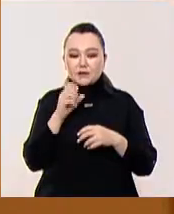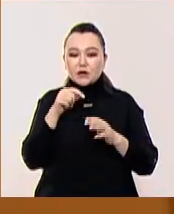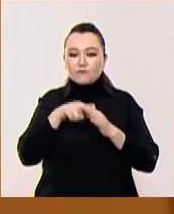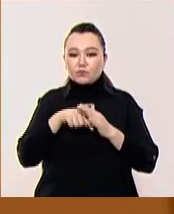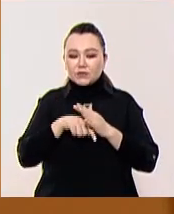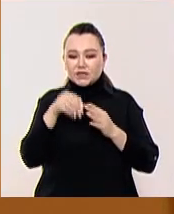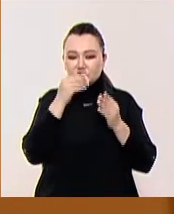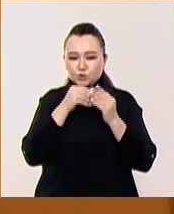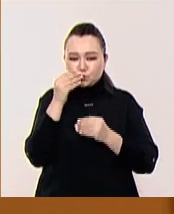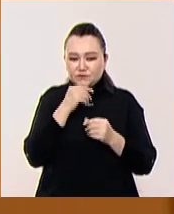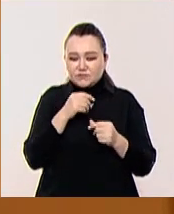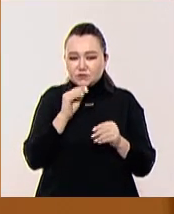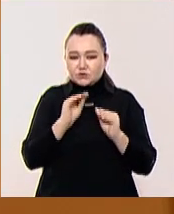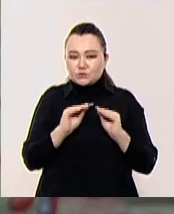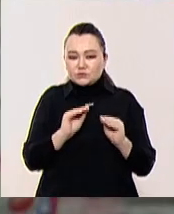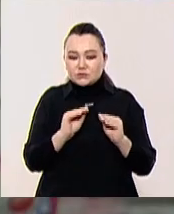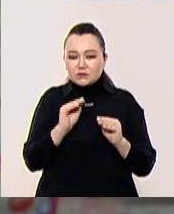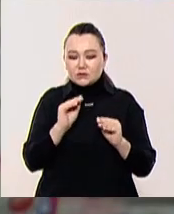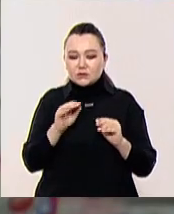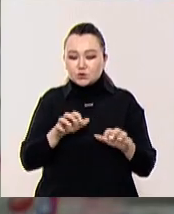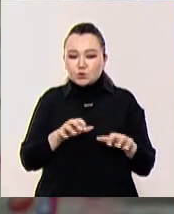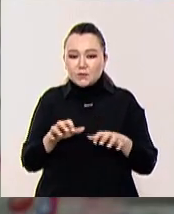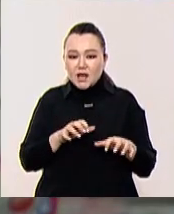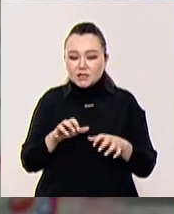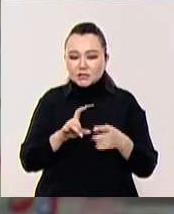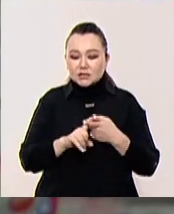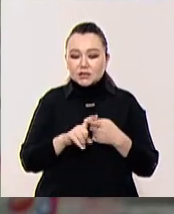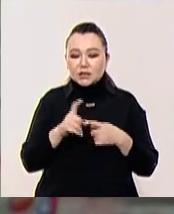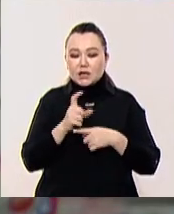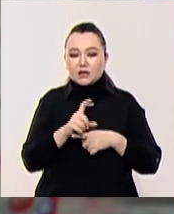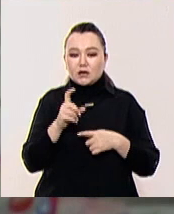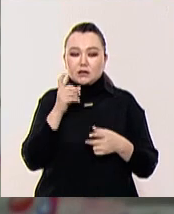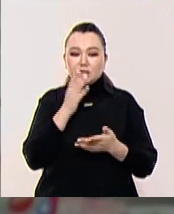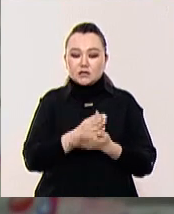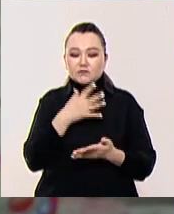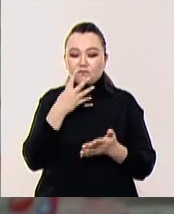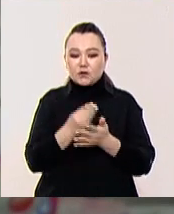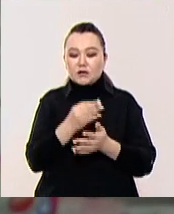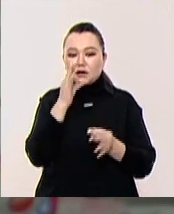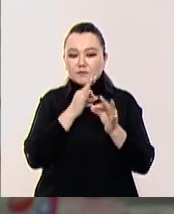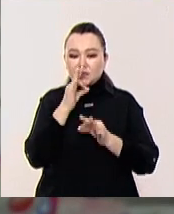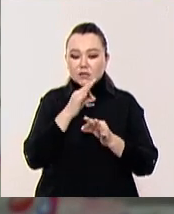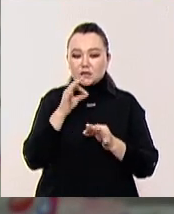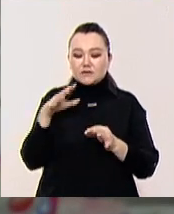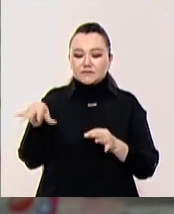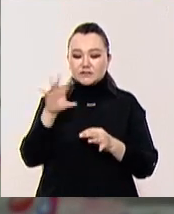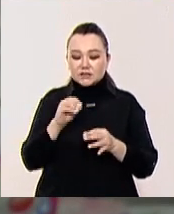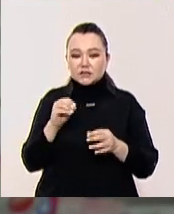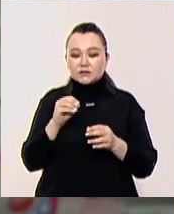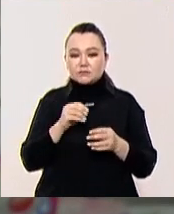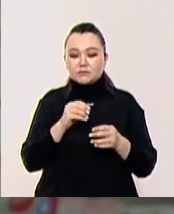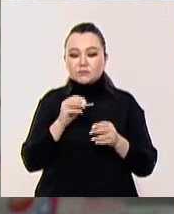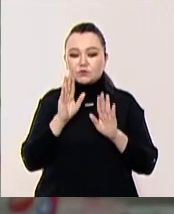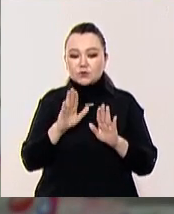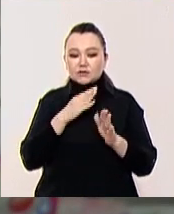внутренних, искусственно созданных спекуляциях. Оптовые сейчас представители имеют свои аптеки. Они отгружают, к